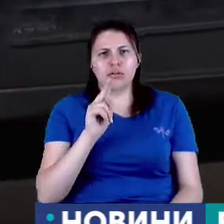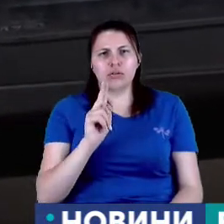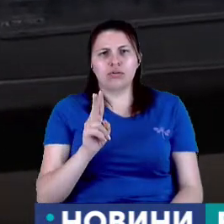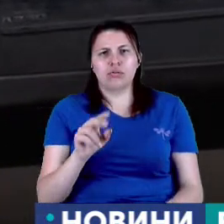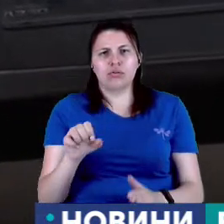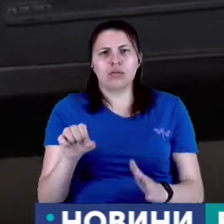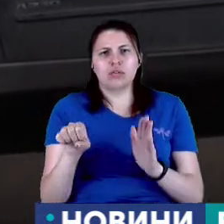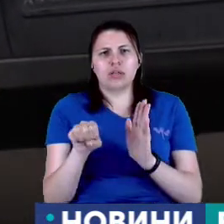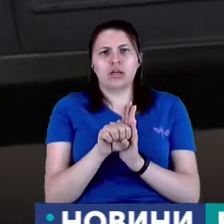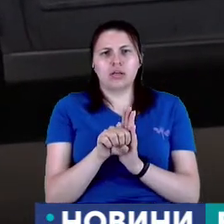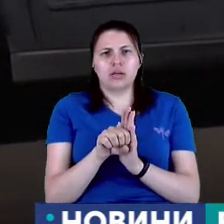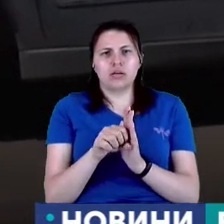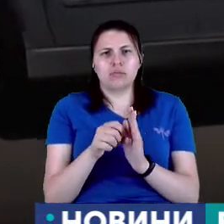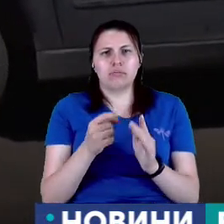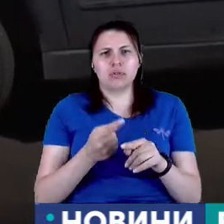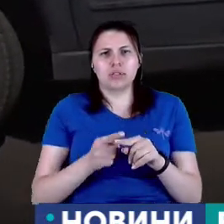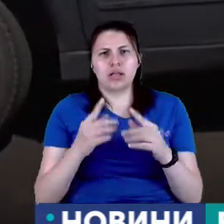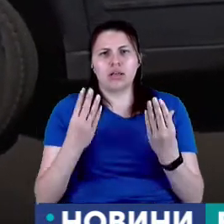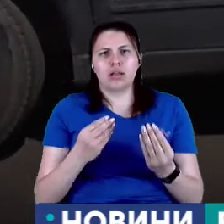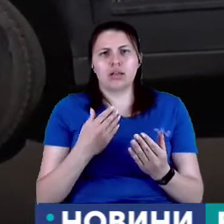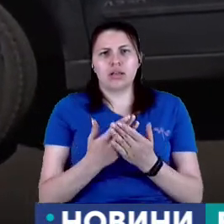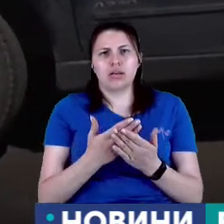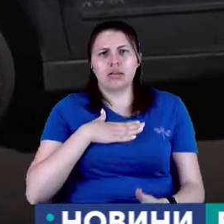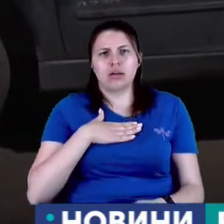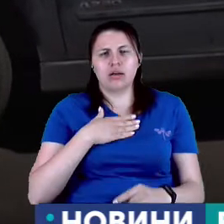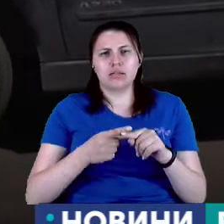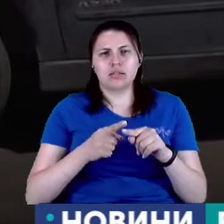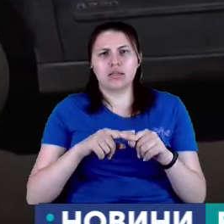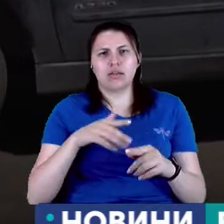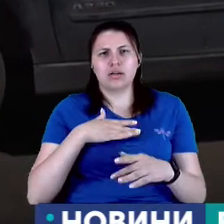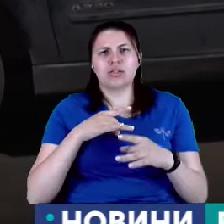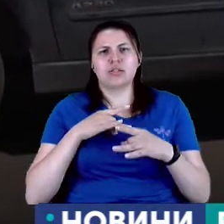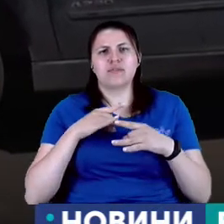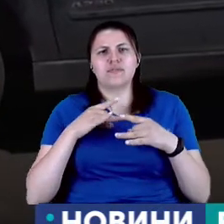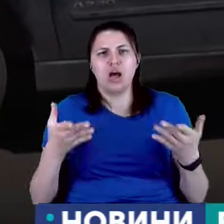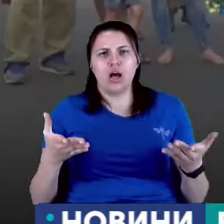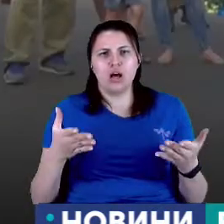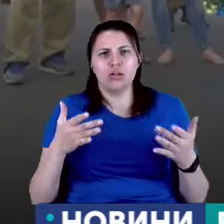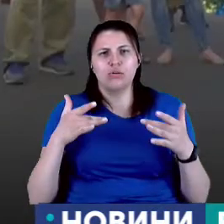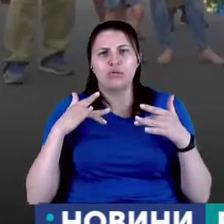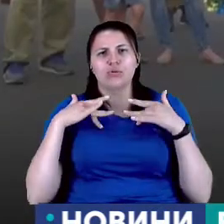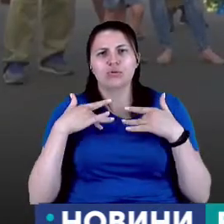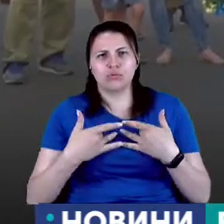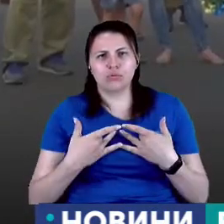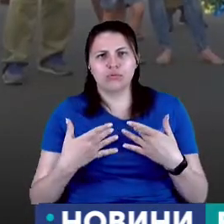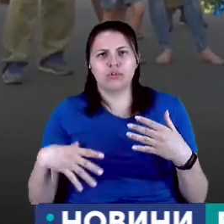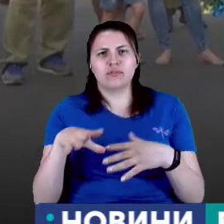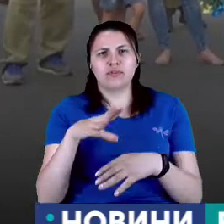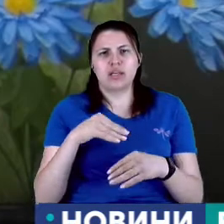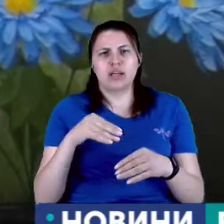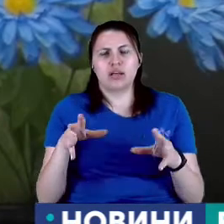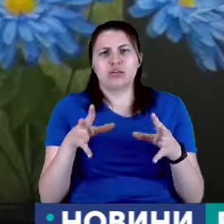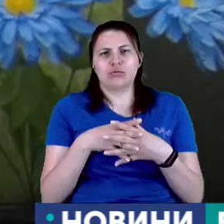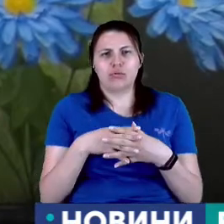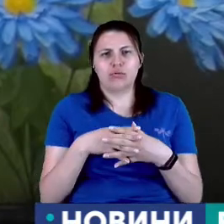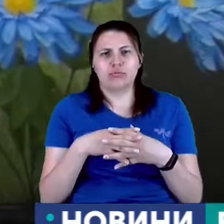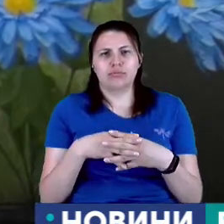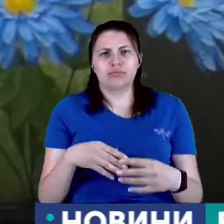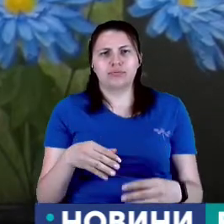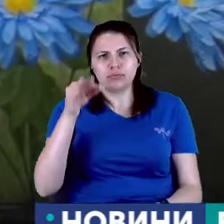Цей день для нас, це у нас свято. Свято, Сум. Все разом. Нагадаємо, 21 липня шосту